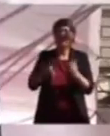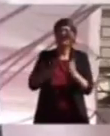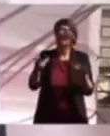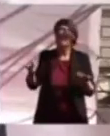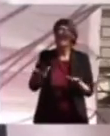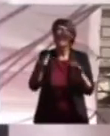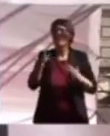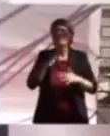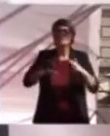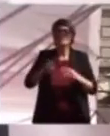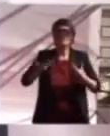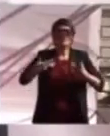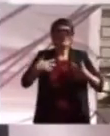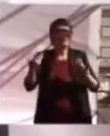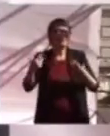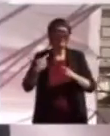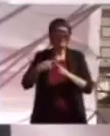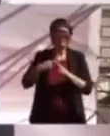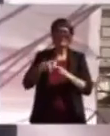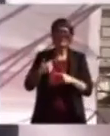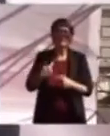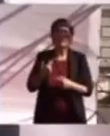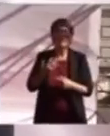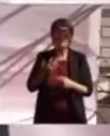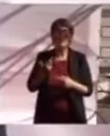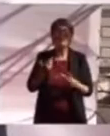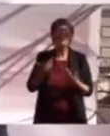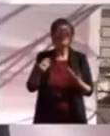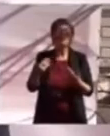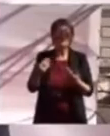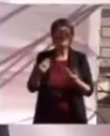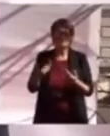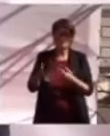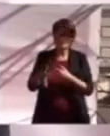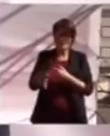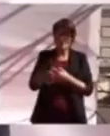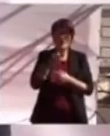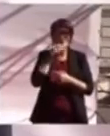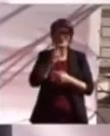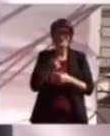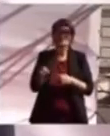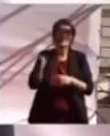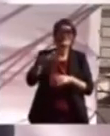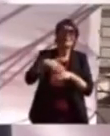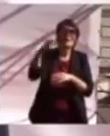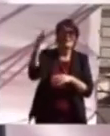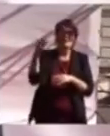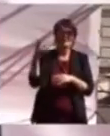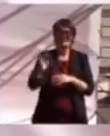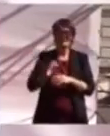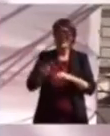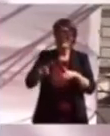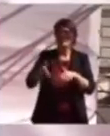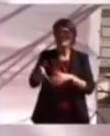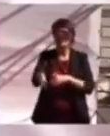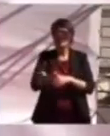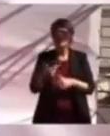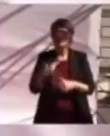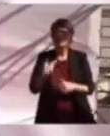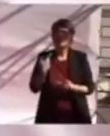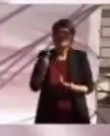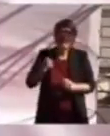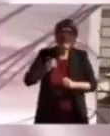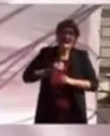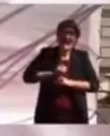neanche tra pochissime settimane significa con tutta probabilità nella prima parte del 2021 e quindi abbiamo una